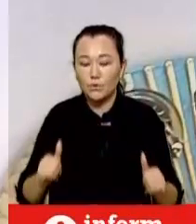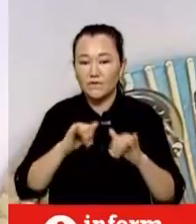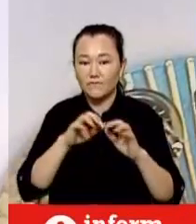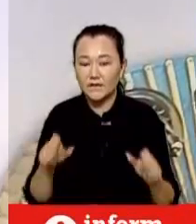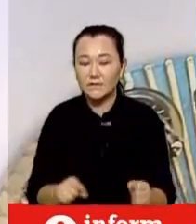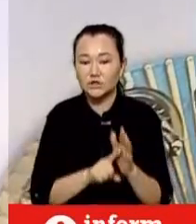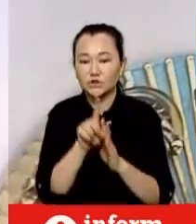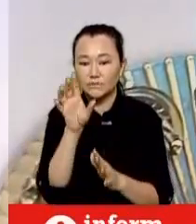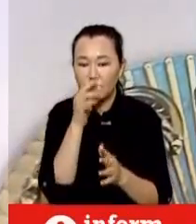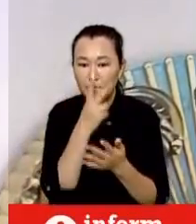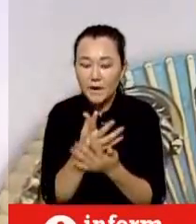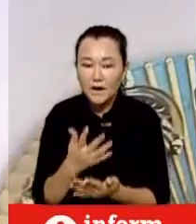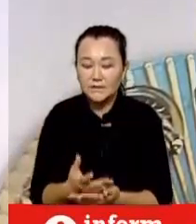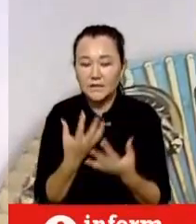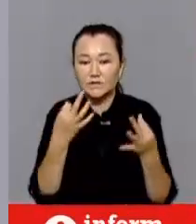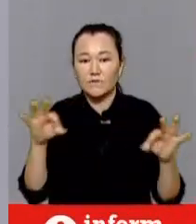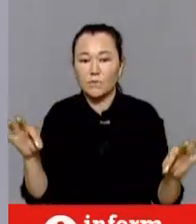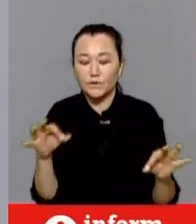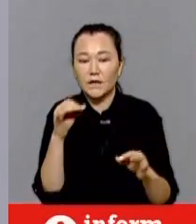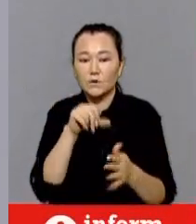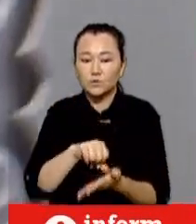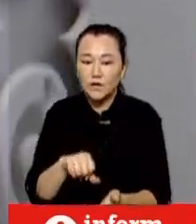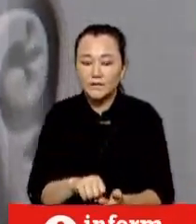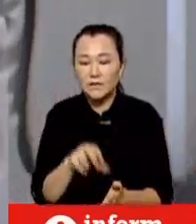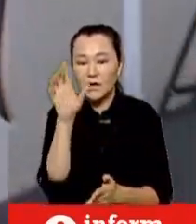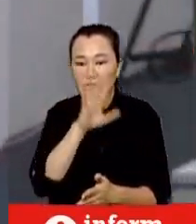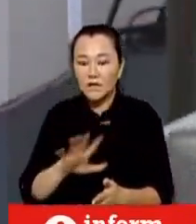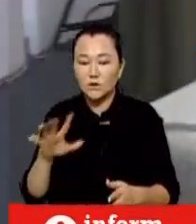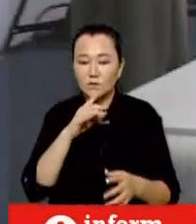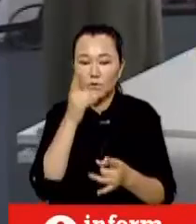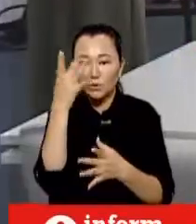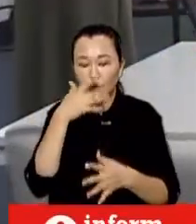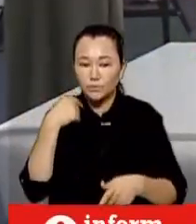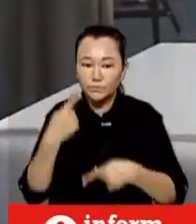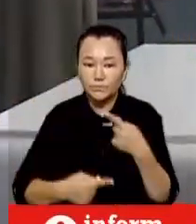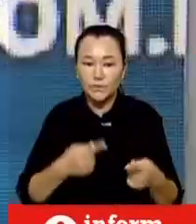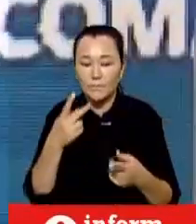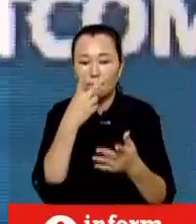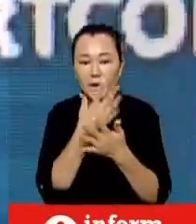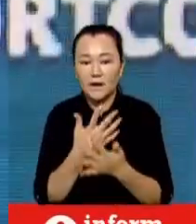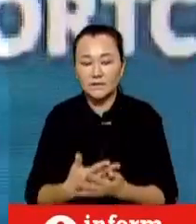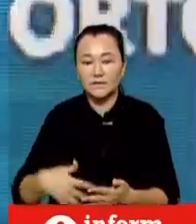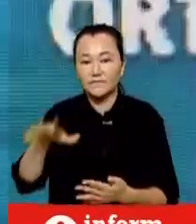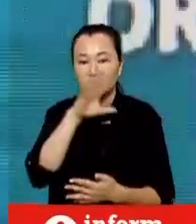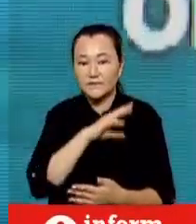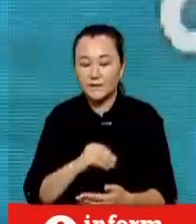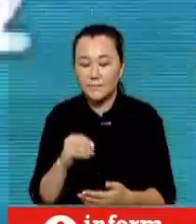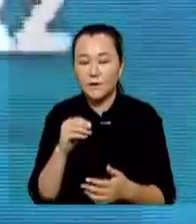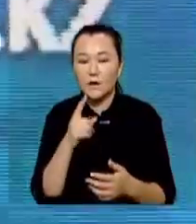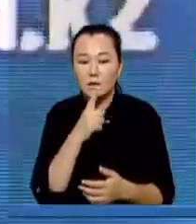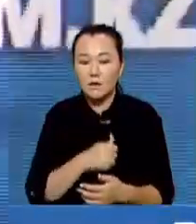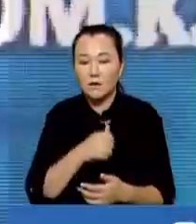бастаманы барынша насихаттау және шараға қатысушы елдердің дәстүрлі мәдени мұрасын көпке паш ету. Ал отандық